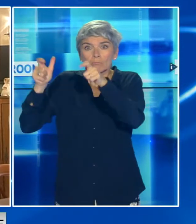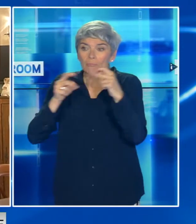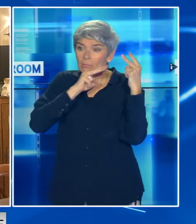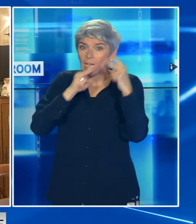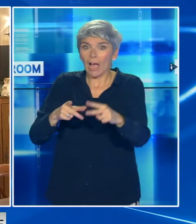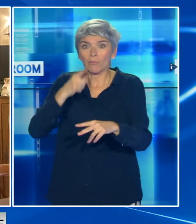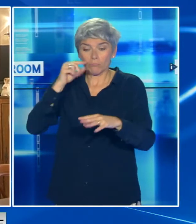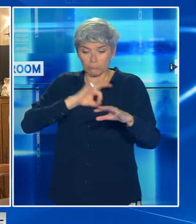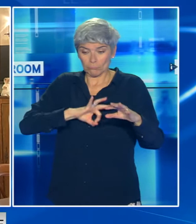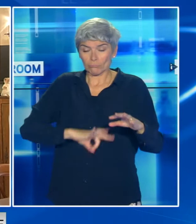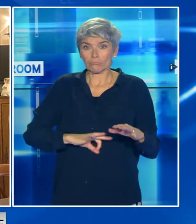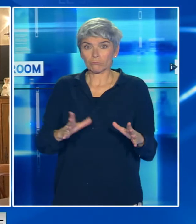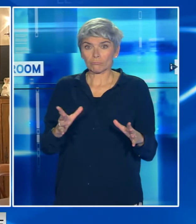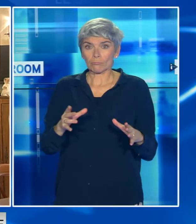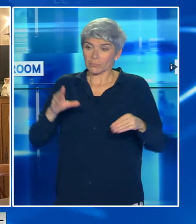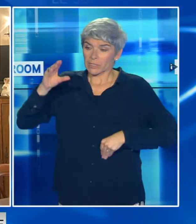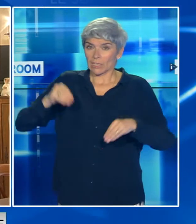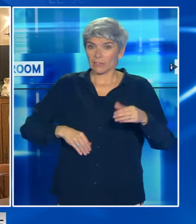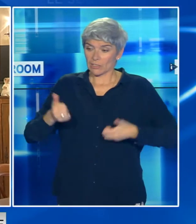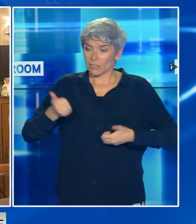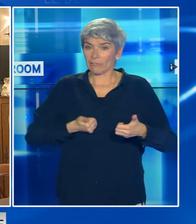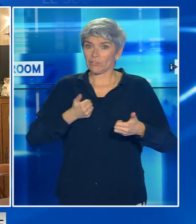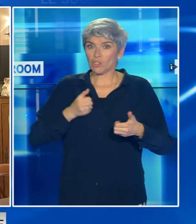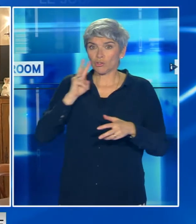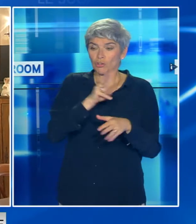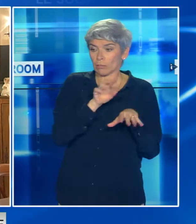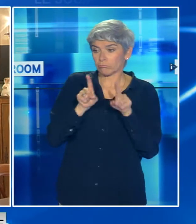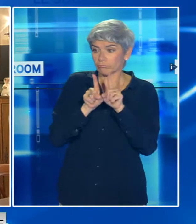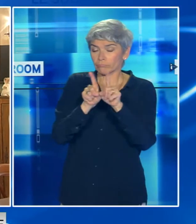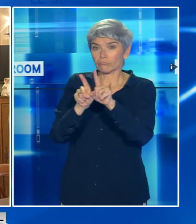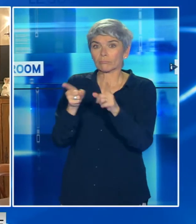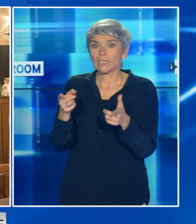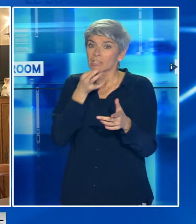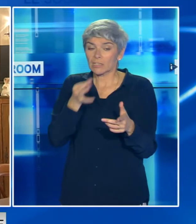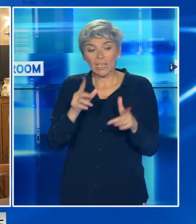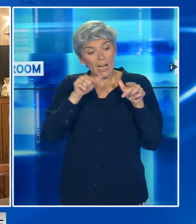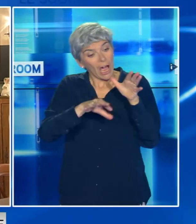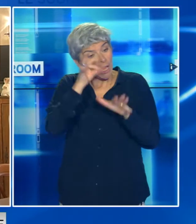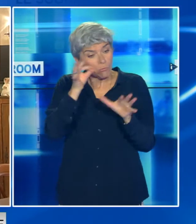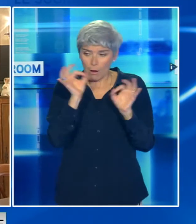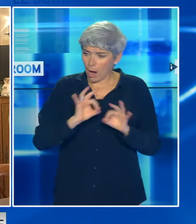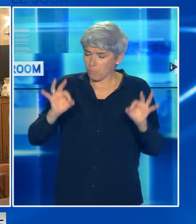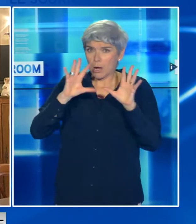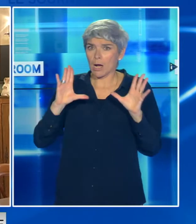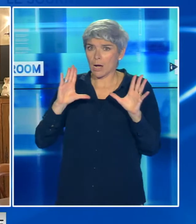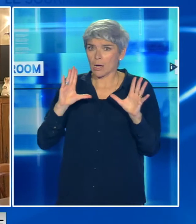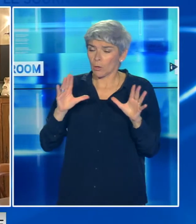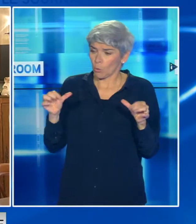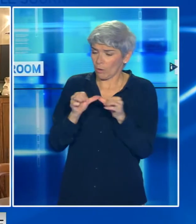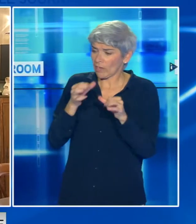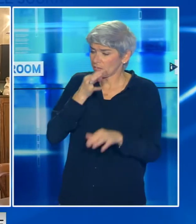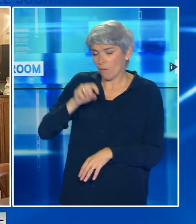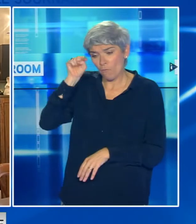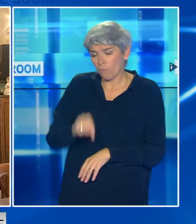un huissier avec la directrice des services généraux. Monsieur Angelman avait dit qu'il y aurait un élu, il n'y a personne qui est venu. Et ils nous ont sommé